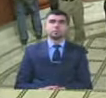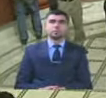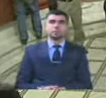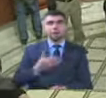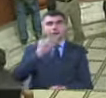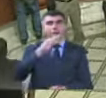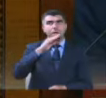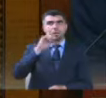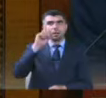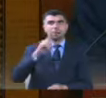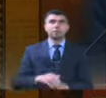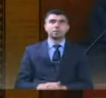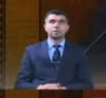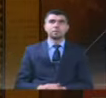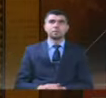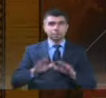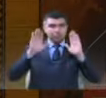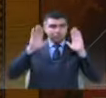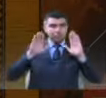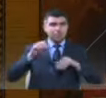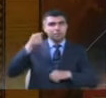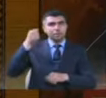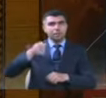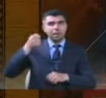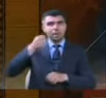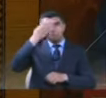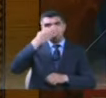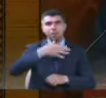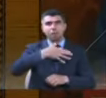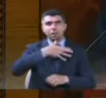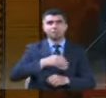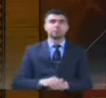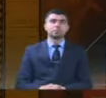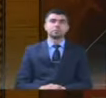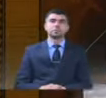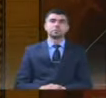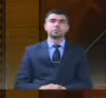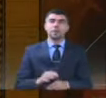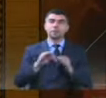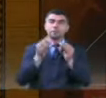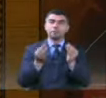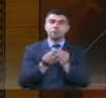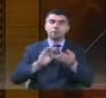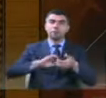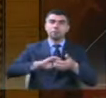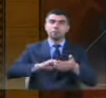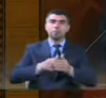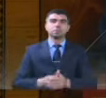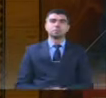الحمد لله، الصلاة والسلام على رسول الله وعلى آله وصحبه ومن